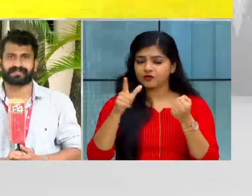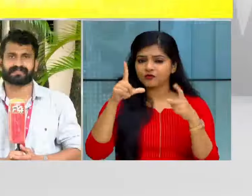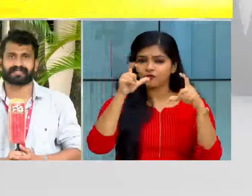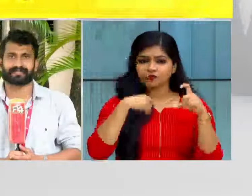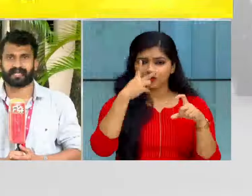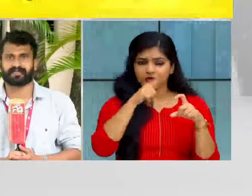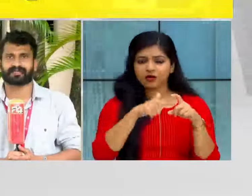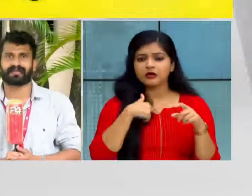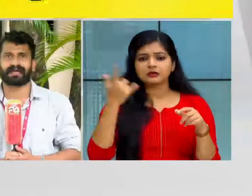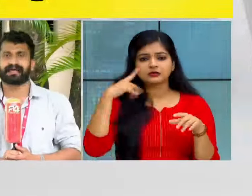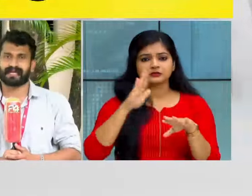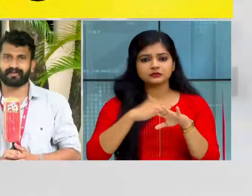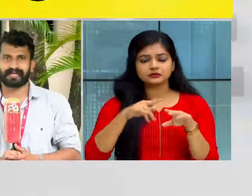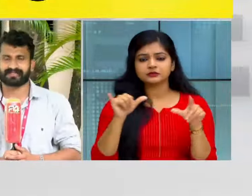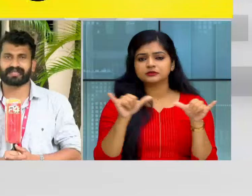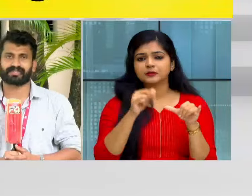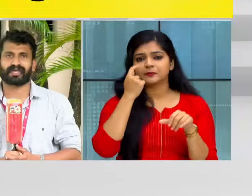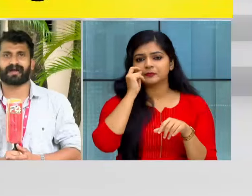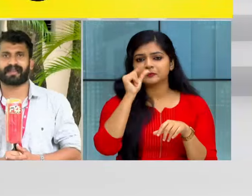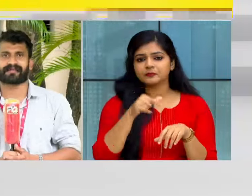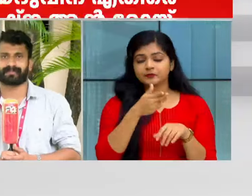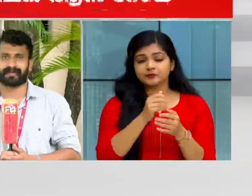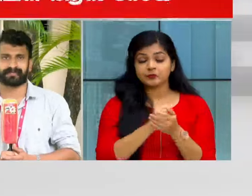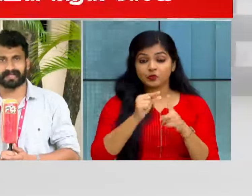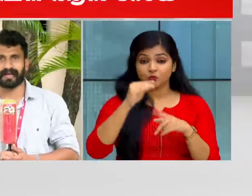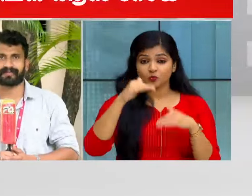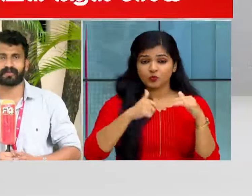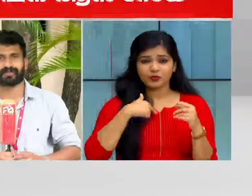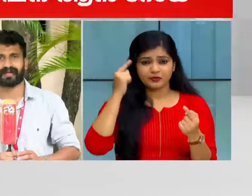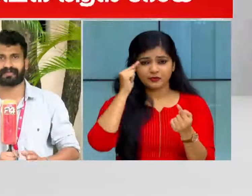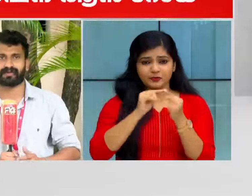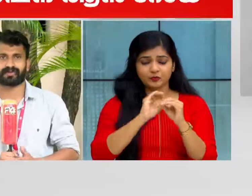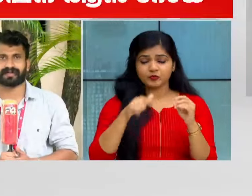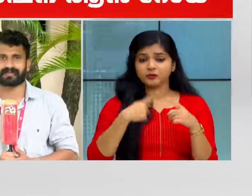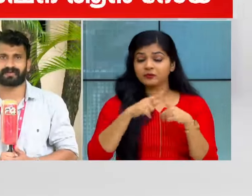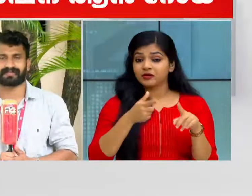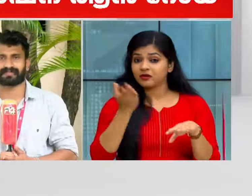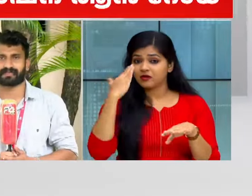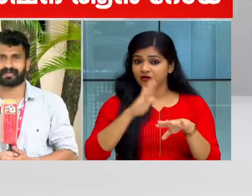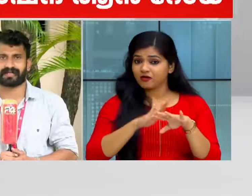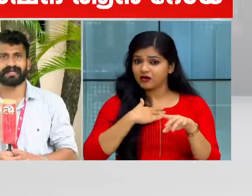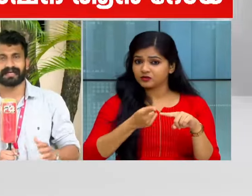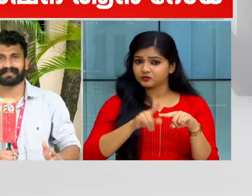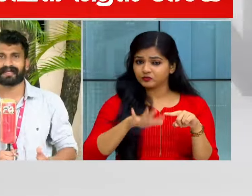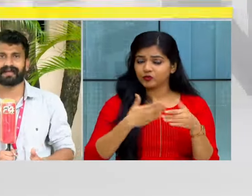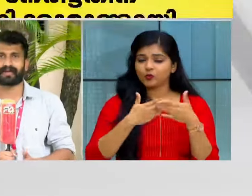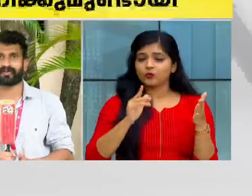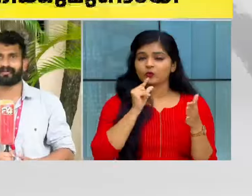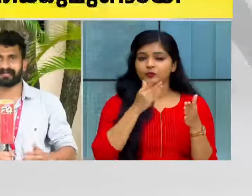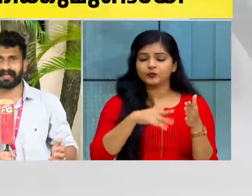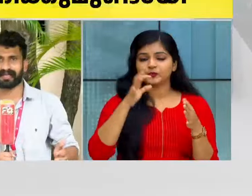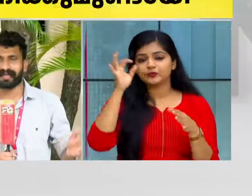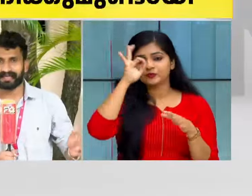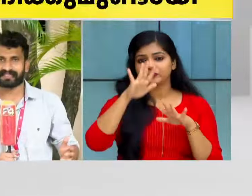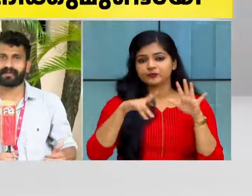ഉറപ്പിച്ചത് എന്നും പറയുന്നു മാത്രമല്ല താൻ ഒരു രാഷ്ട്രീയ കക്ഷിയുടെയും ആളല്ല അതിന് പകരം ഇത്തരം കാര്യം തുറന്നു പറയണം എന്നുള്ളതുകൊണ്ട് മാത്രമാണ് പറഞ്ഞത് എന്നുള്ളതാണ് ഈ നടിയുടെ ആരോപണം